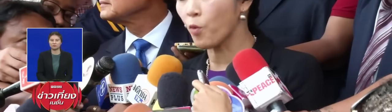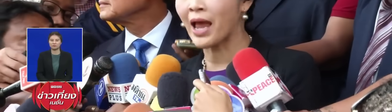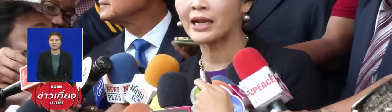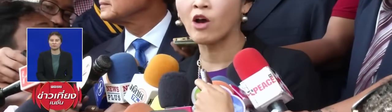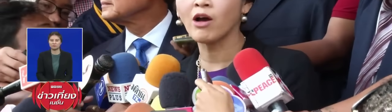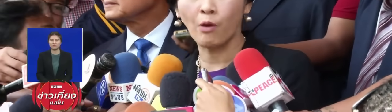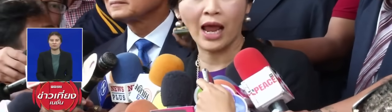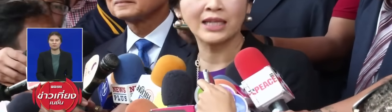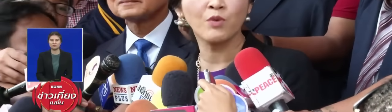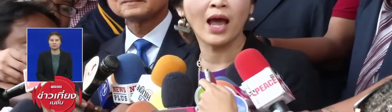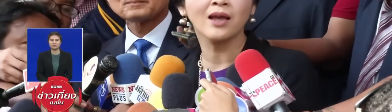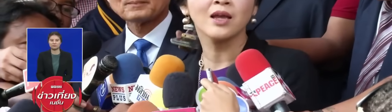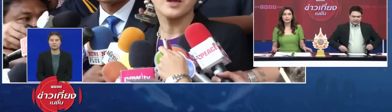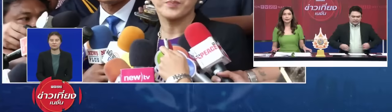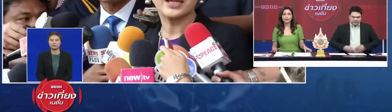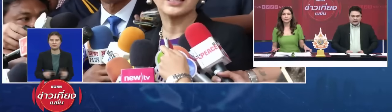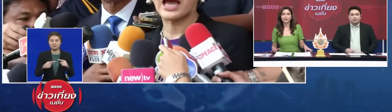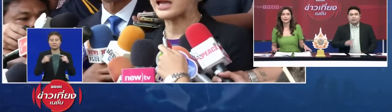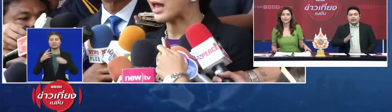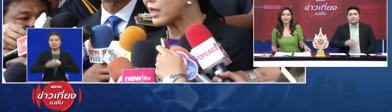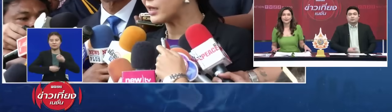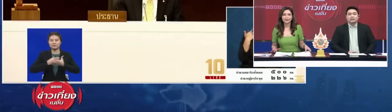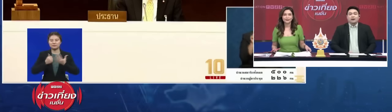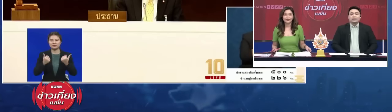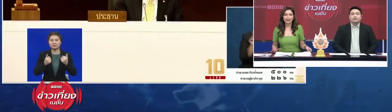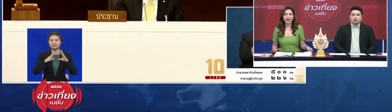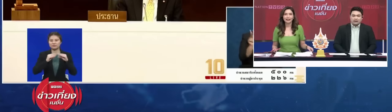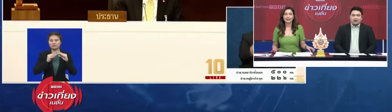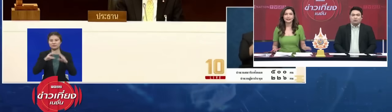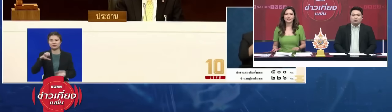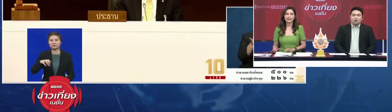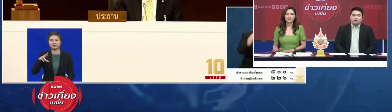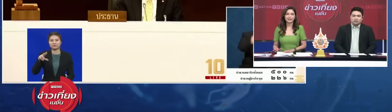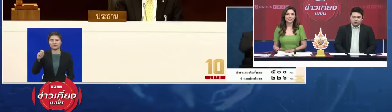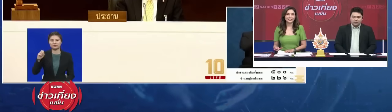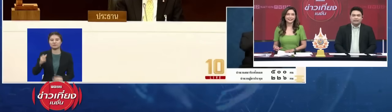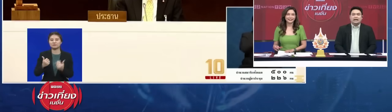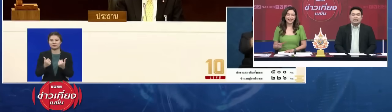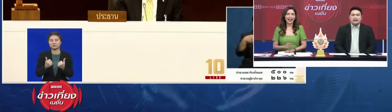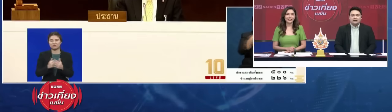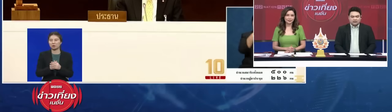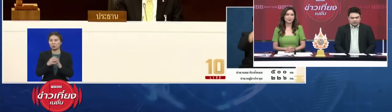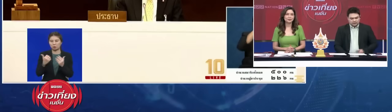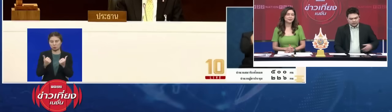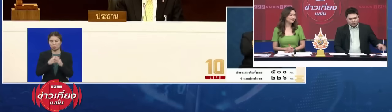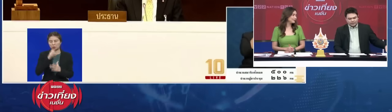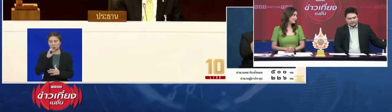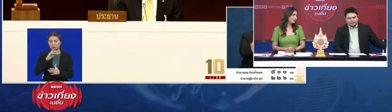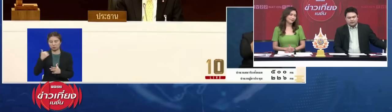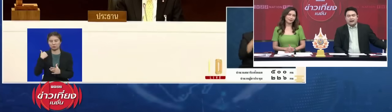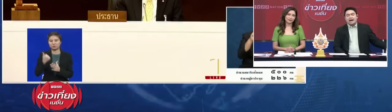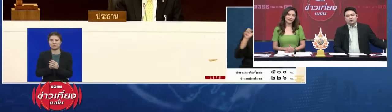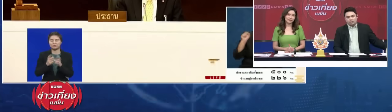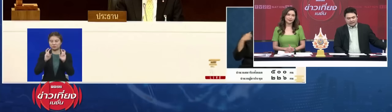เ้าส่วนเรื่องการอภิปรายวันนี้ในการขออภัยฮการประชุมสภาวันนี้ท่านผู้ชมฮะโอ้โหก็ก็เดือดเหมือนกันนะคือคุณ